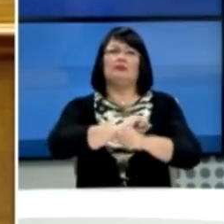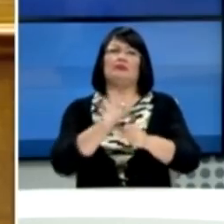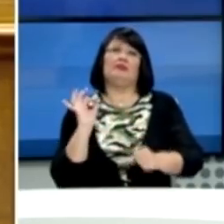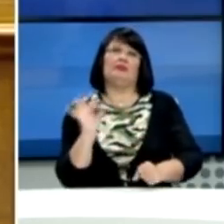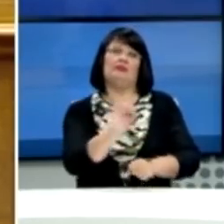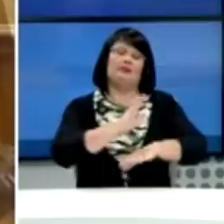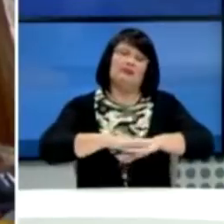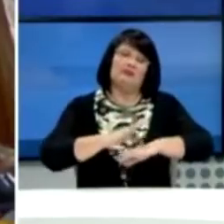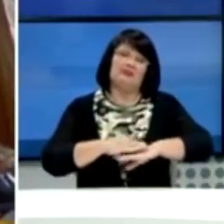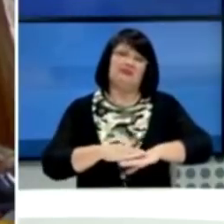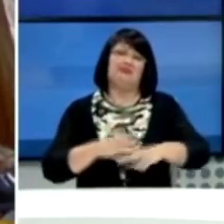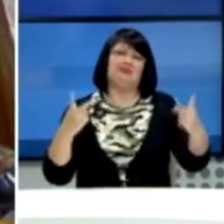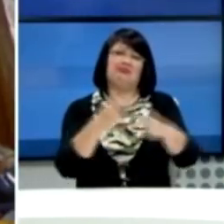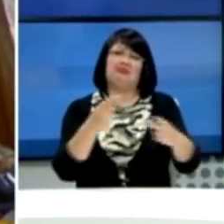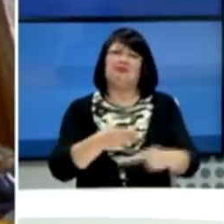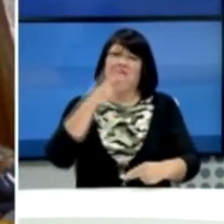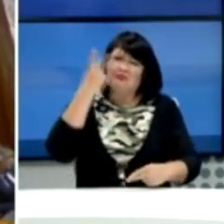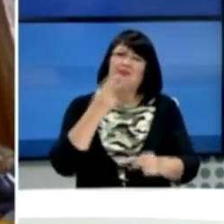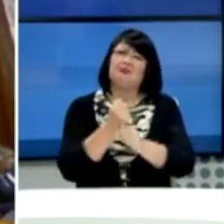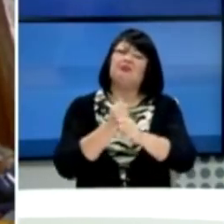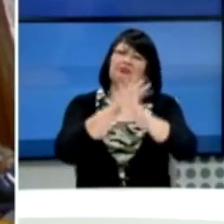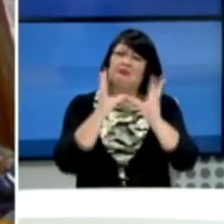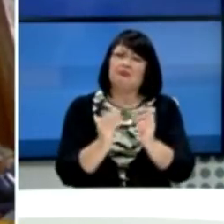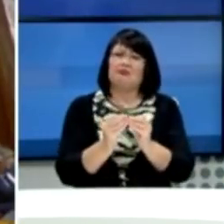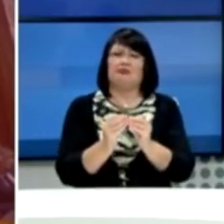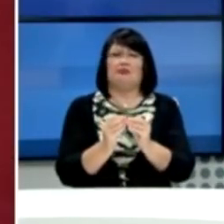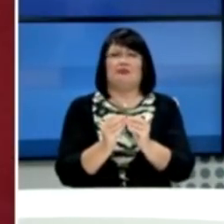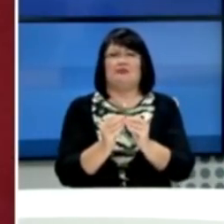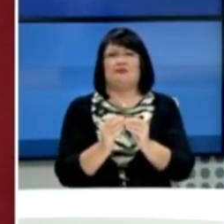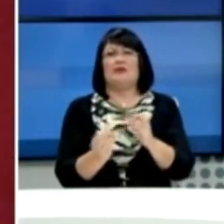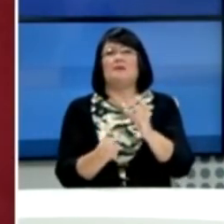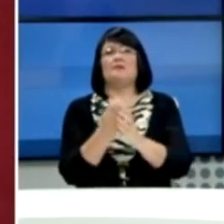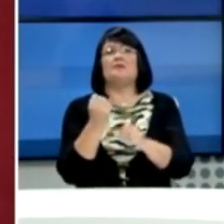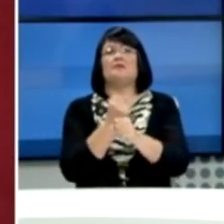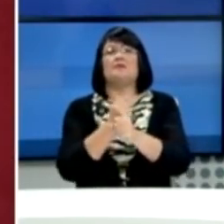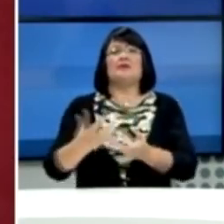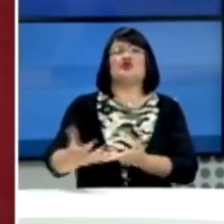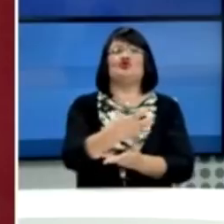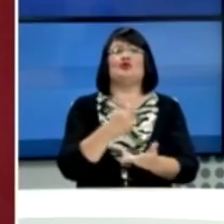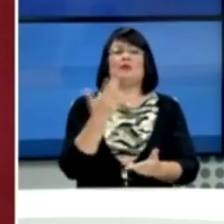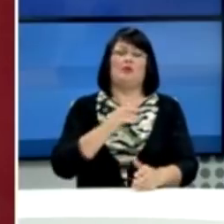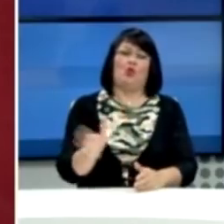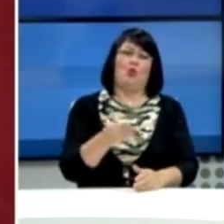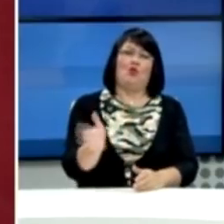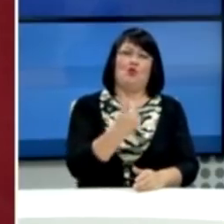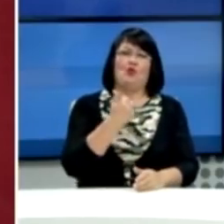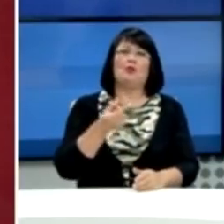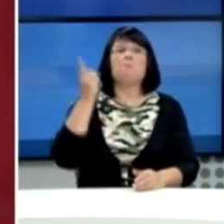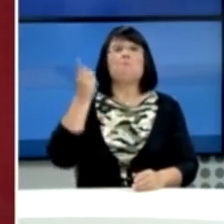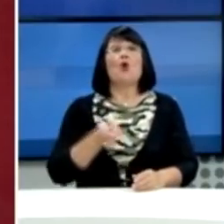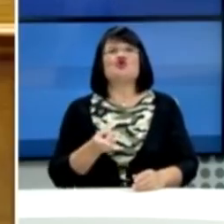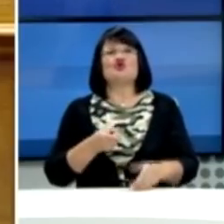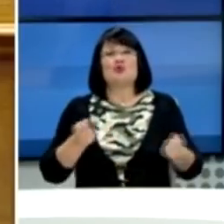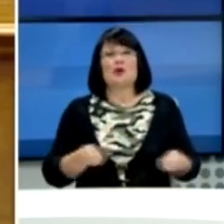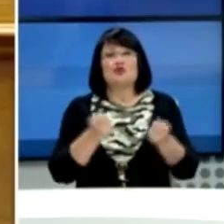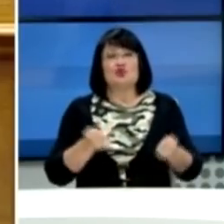πανδημίας. Χιλιάδες εργαζόμενοι βρέθηκαν εκτός παραγωγής, χωρίς εισόδημα. Ένα μεγάλο ποσοστό εργαζομένων